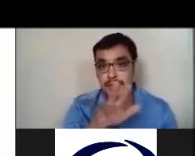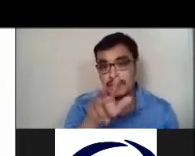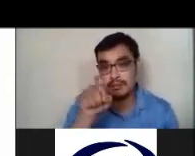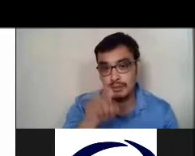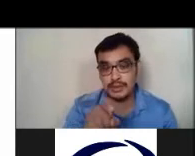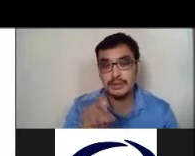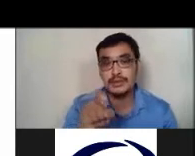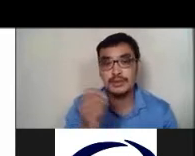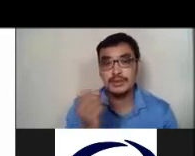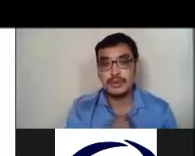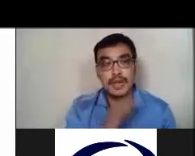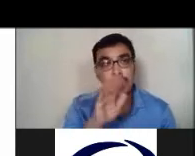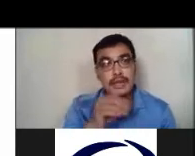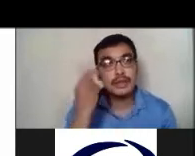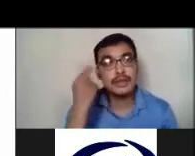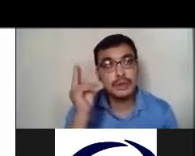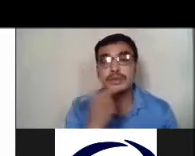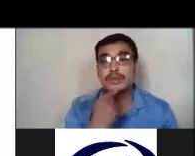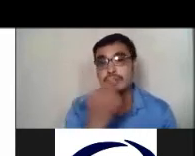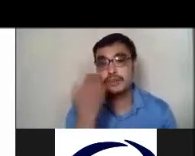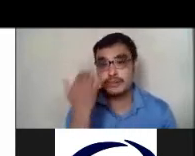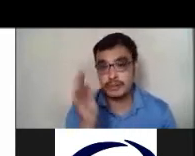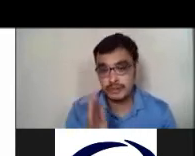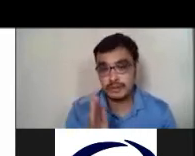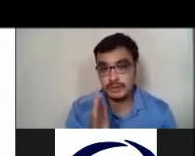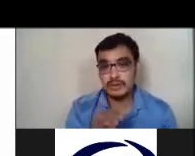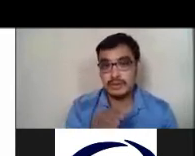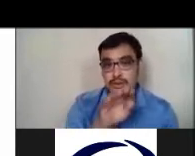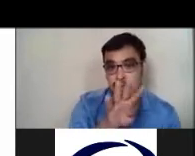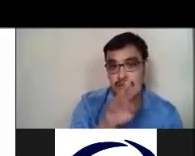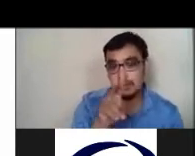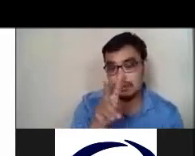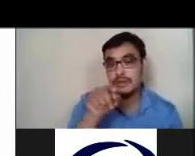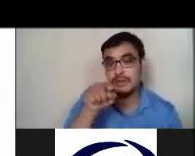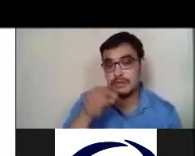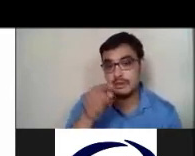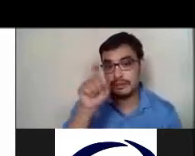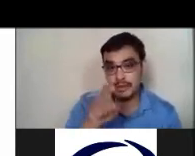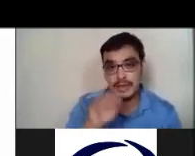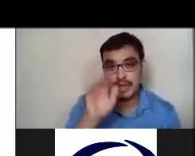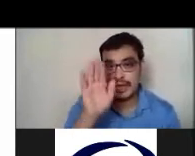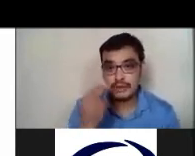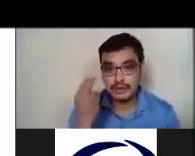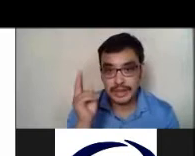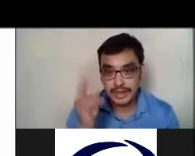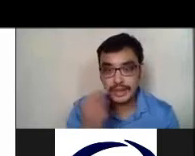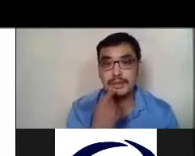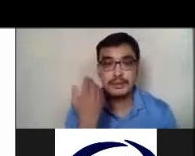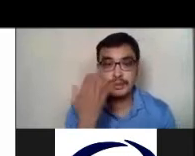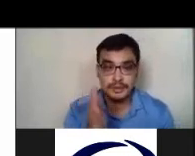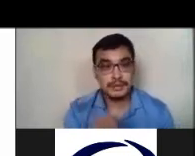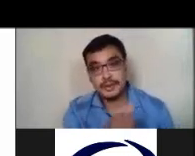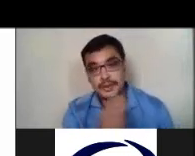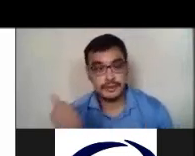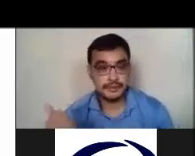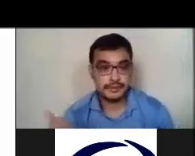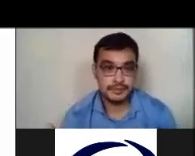बढीले आएको थियो भनेर भन्नुभयो है. 42% जतिले मात्रै आएको थिएन भनेर भन्नुभएको छ. अर्को स्लाइड.